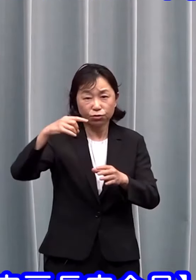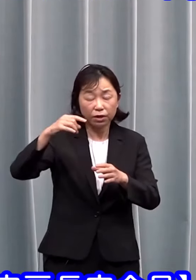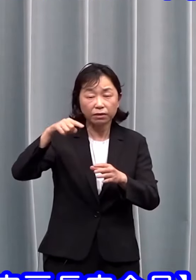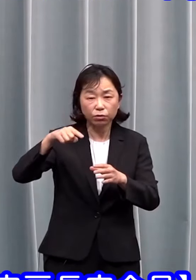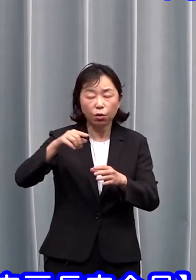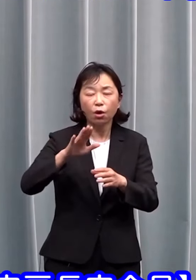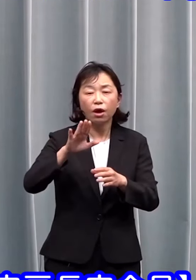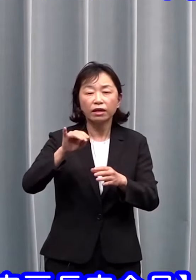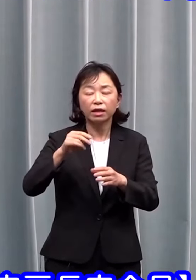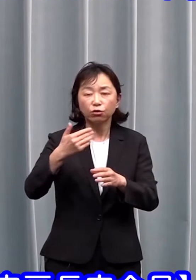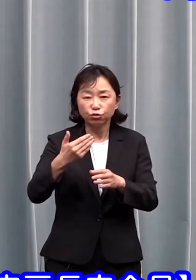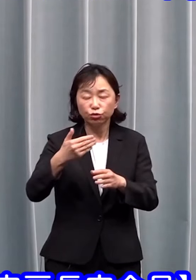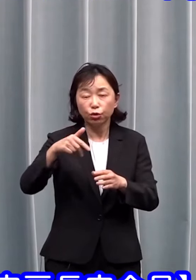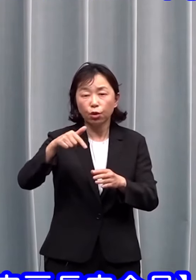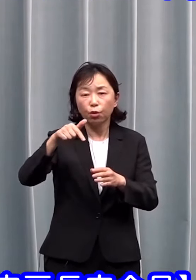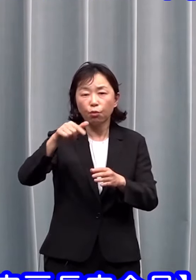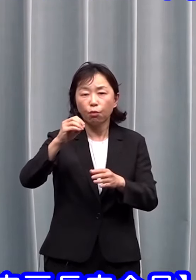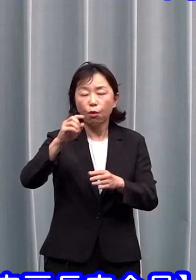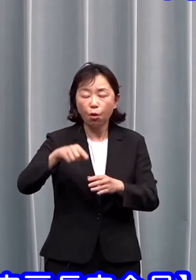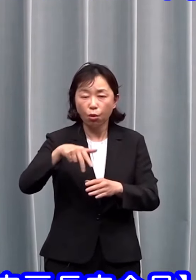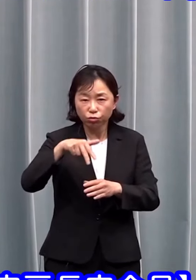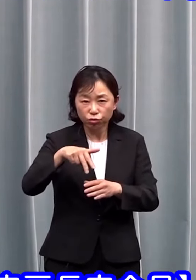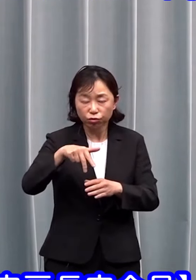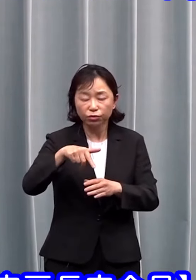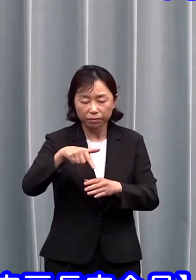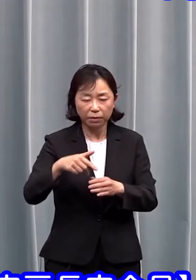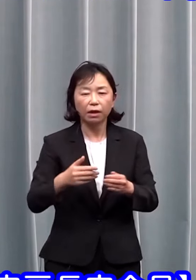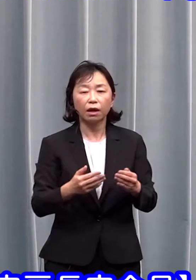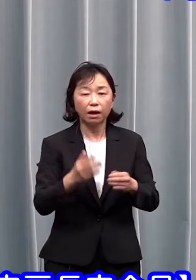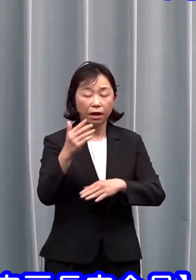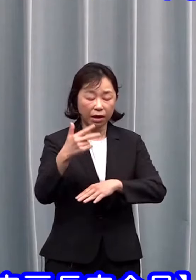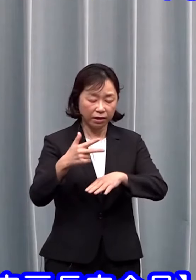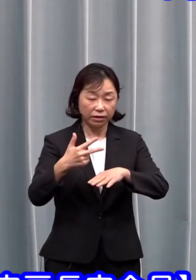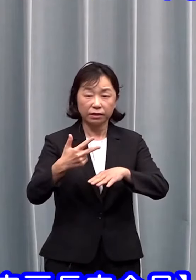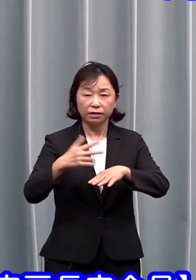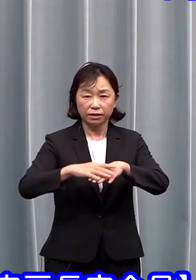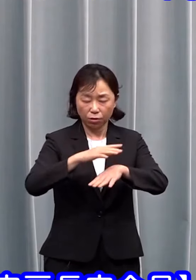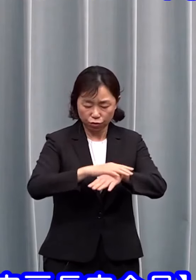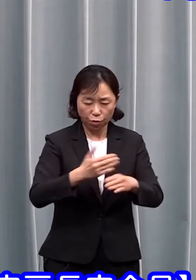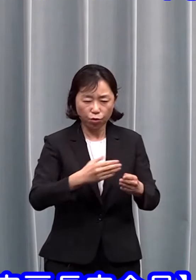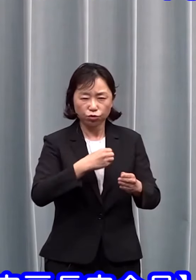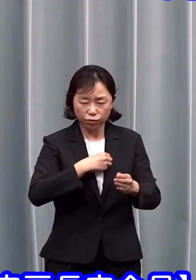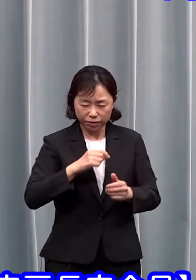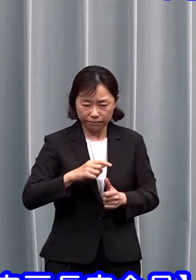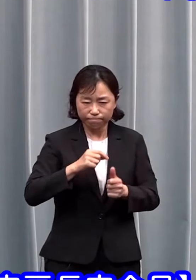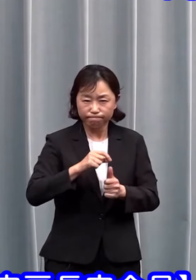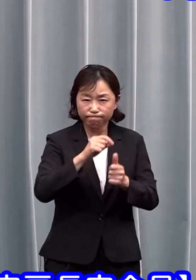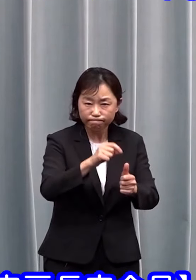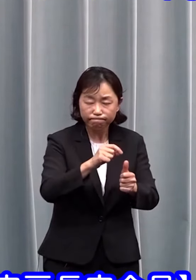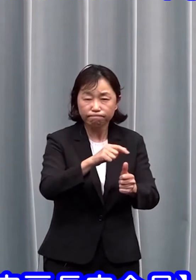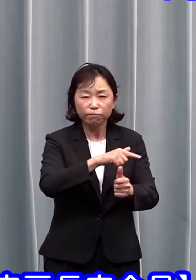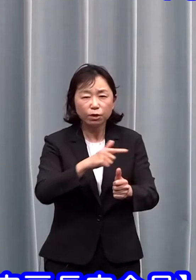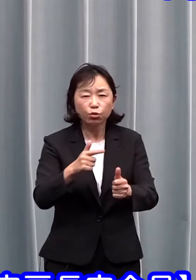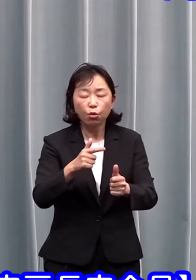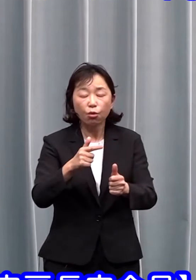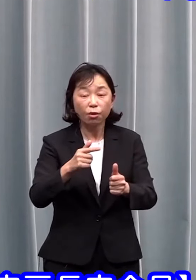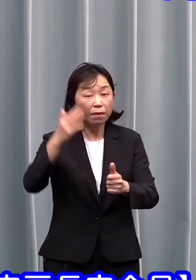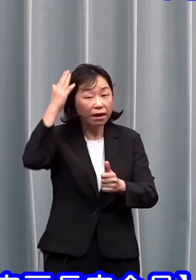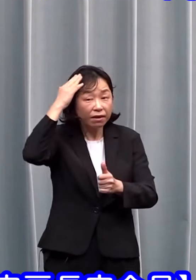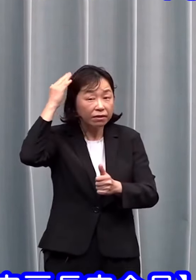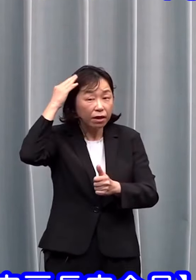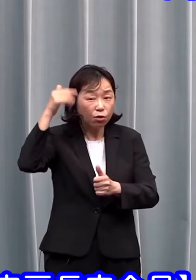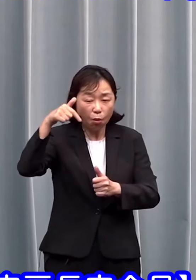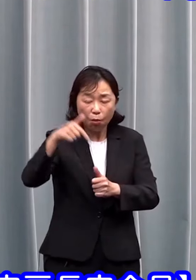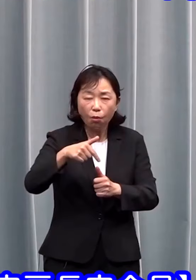、通信事業者や気象庁職員の輸送、救援物資や放送事業継続に必要な燃料の輸送など